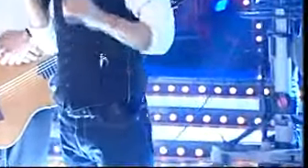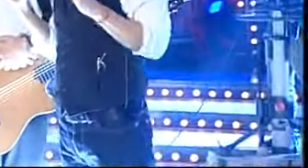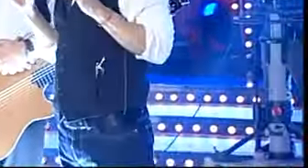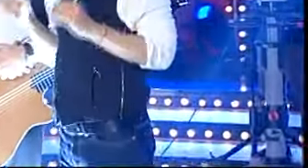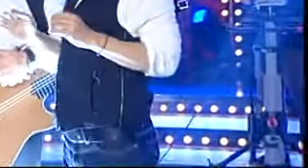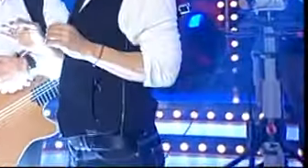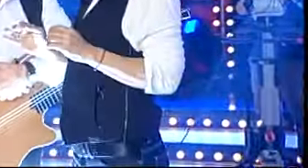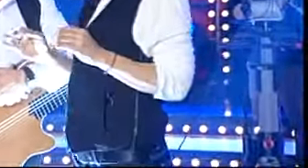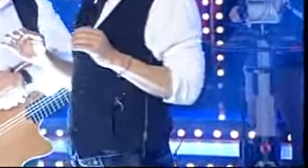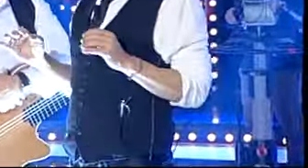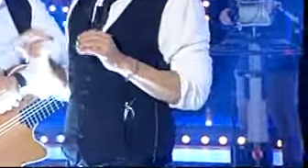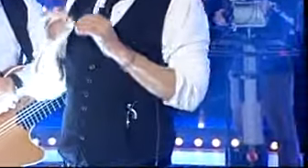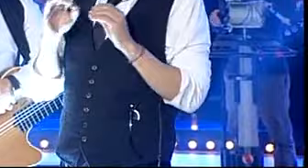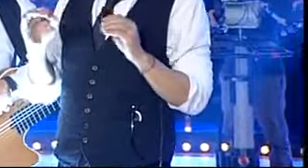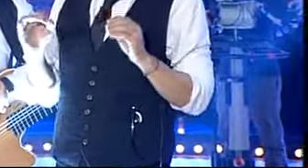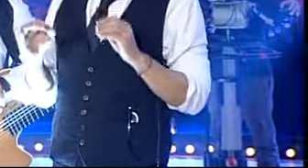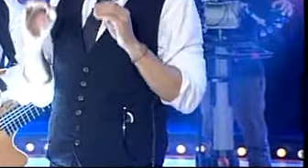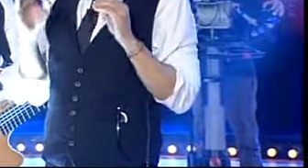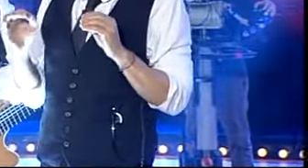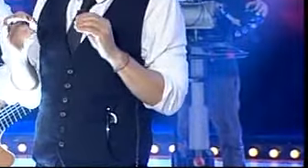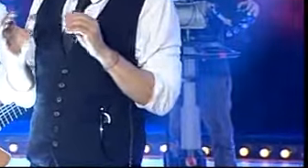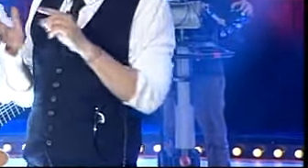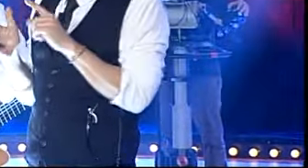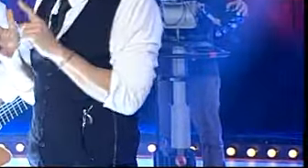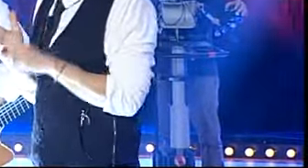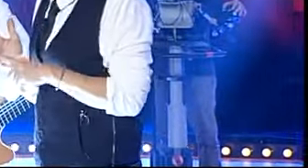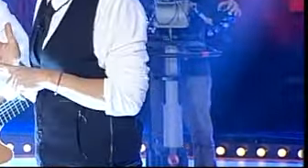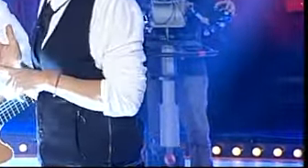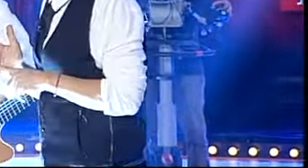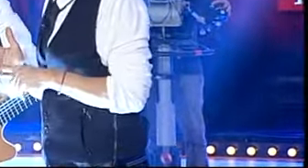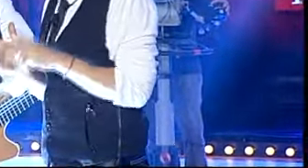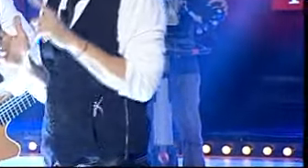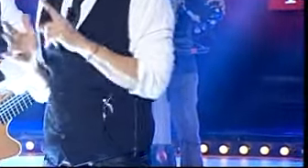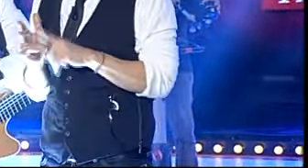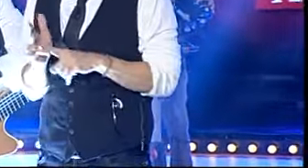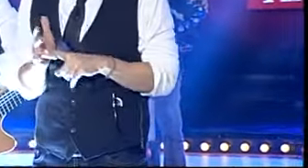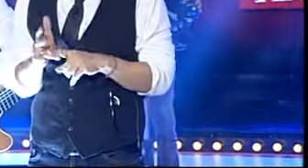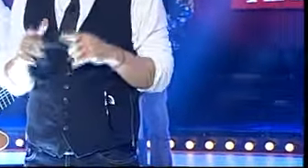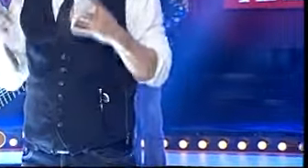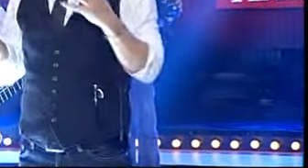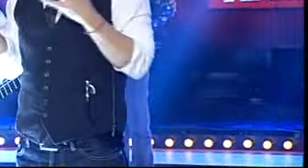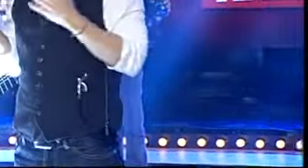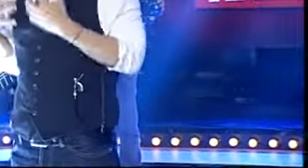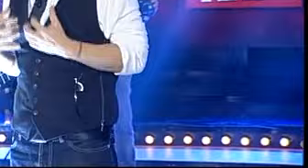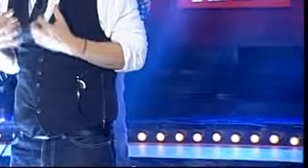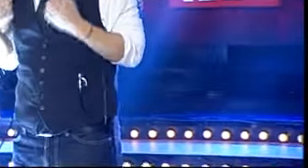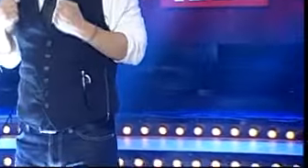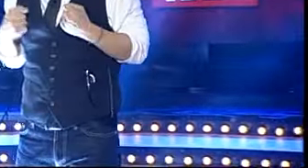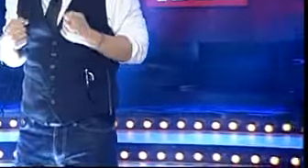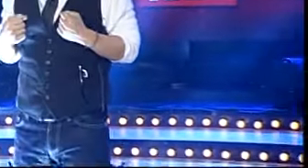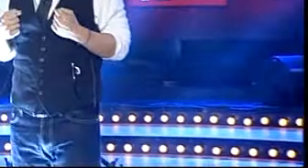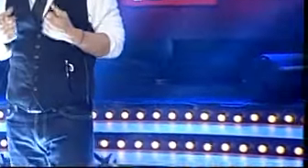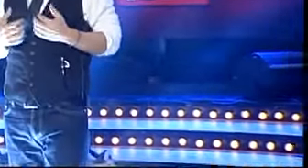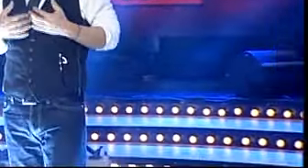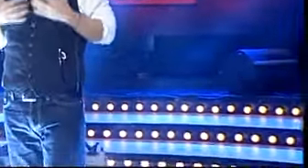Türkiye'de tanıdığım müzisyenler arasında bu kadar problemsiz, kompleksiz, rahat, her